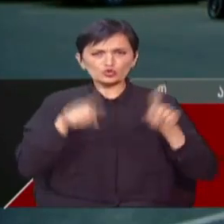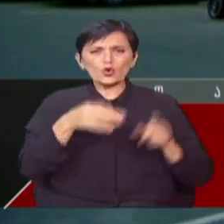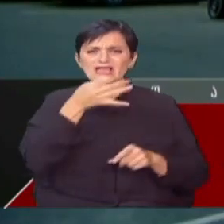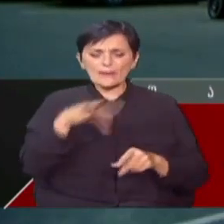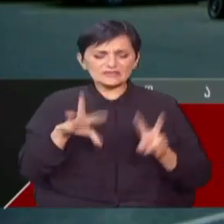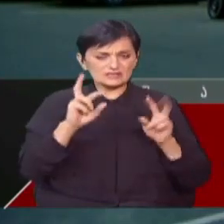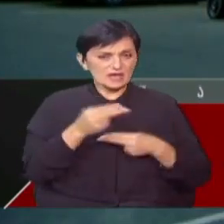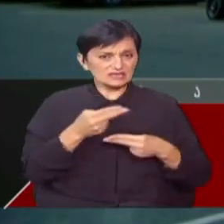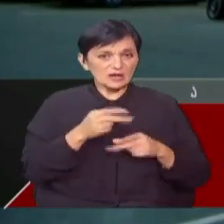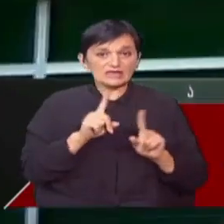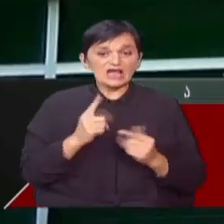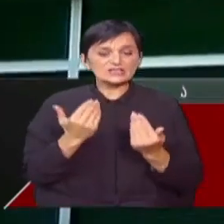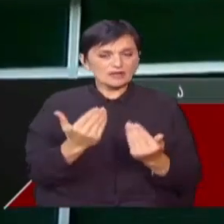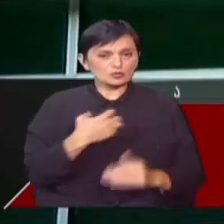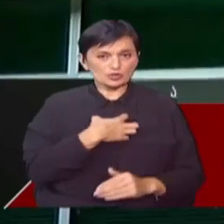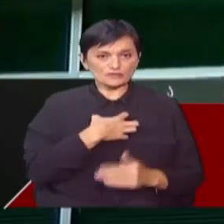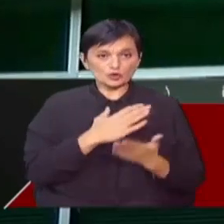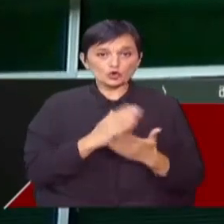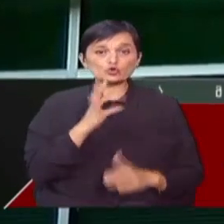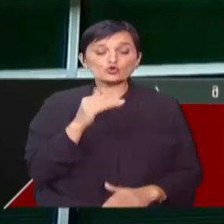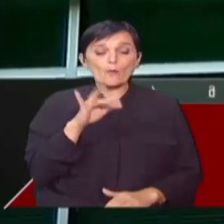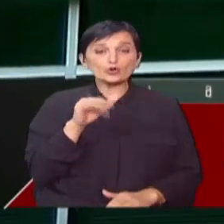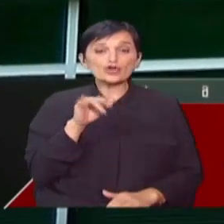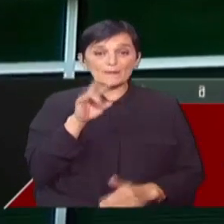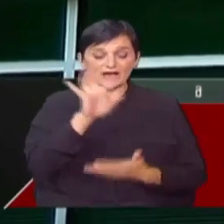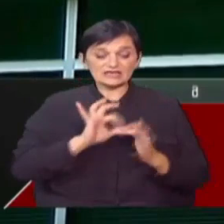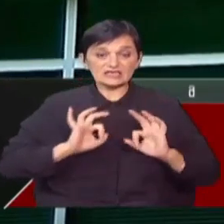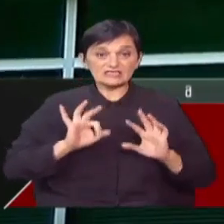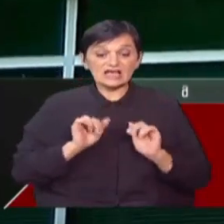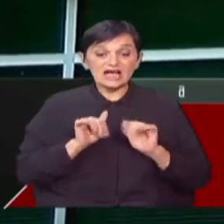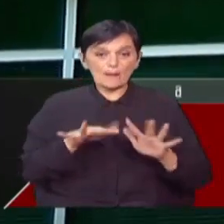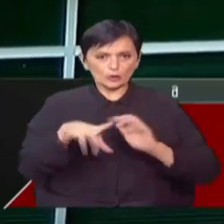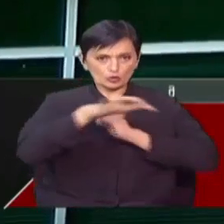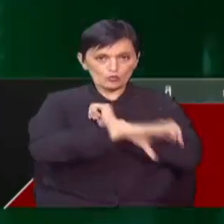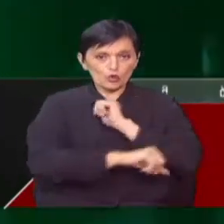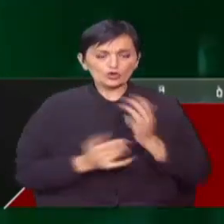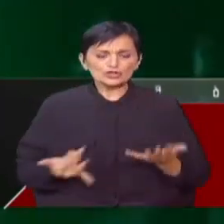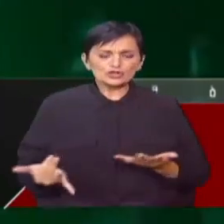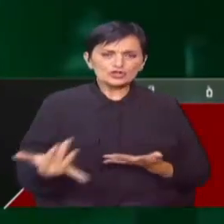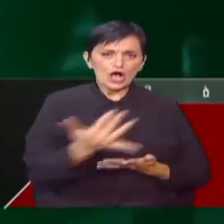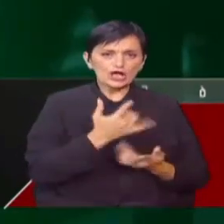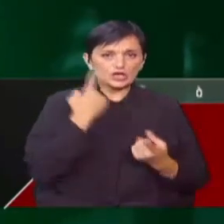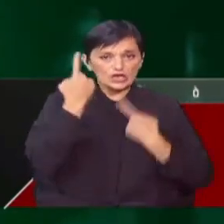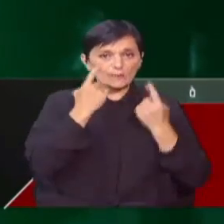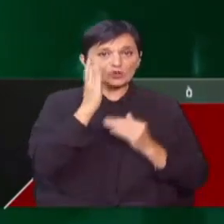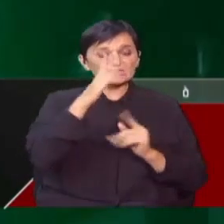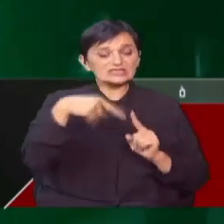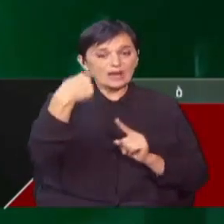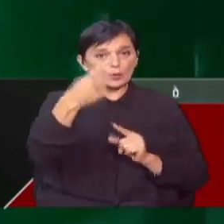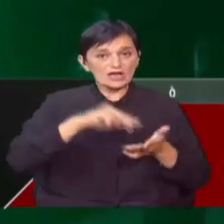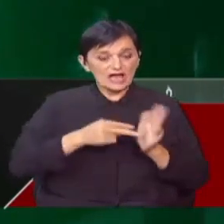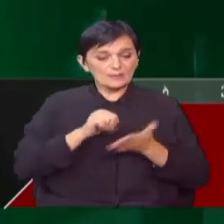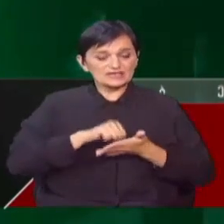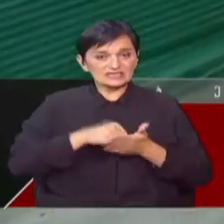ნებისმიერ თემაზე, რაც მათთვის მნიშვნელოვანია. სოფო ჯაფარიძის განცხადებით, კამპანიის ბოლოს შეგროვილი ინფორმაცია სამომავლო გეგმების საფუძველი